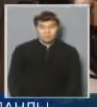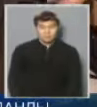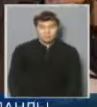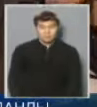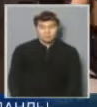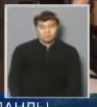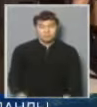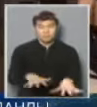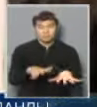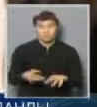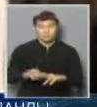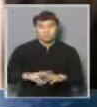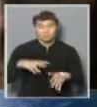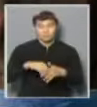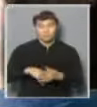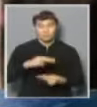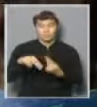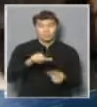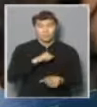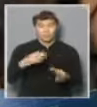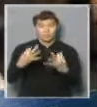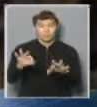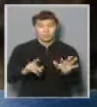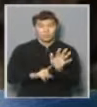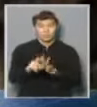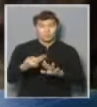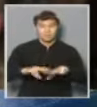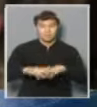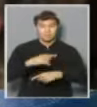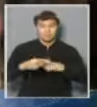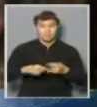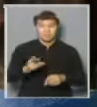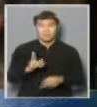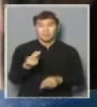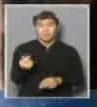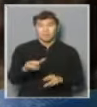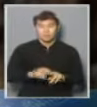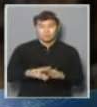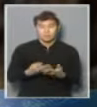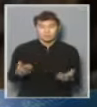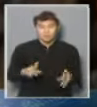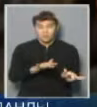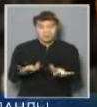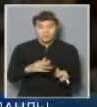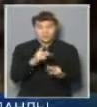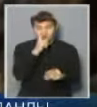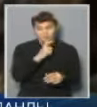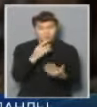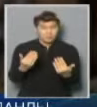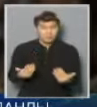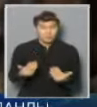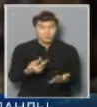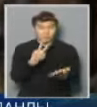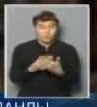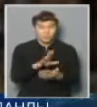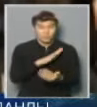қылмыстарды ажыратуымыз керек. Кәсіпкер өз еркімен, өз бастамаменен кімге ақша беремін деп жүгіріп іздейтіндер жоқ ондай.